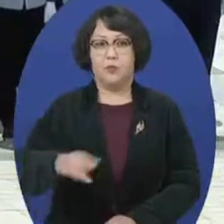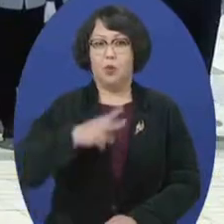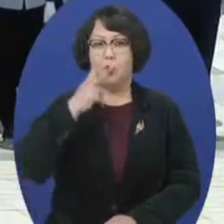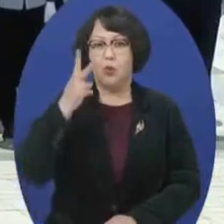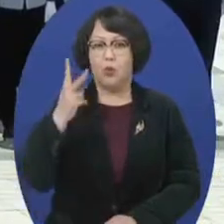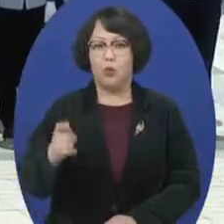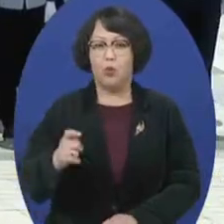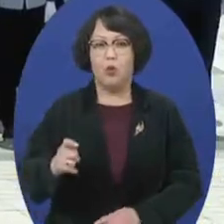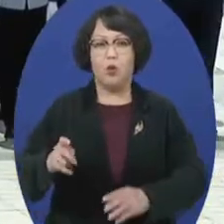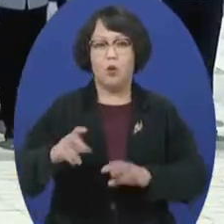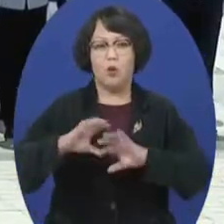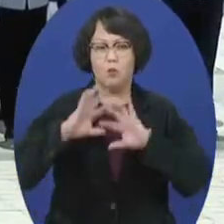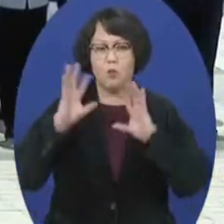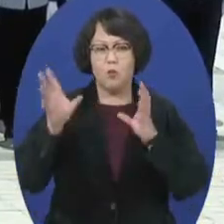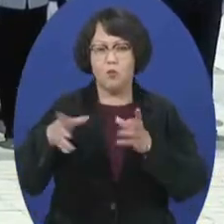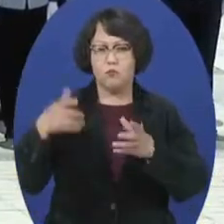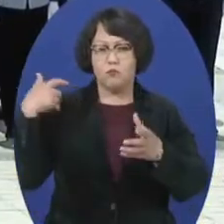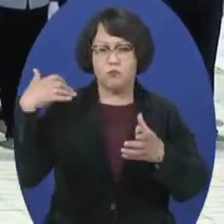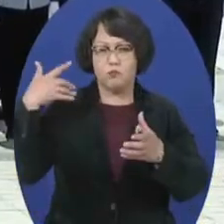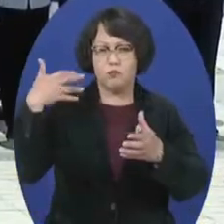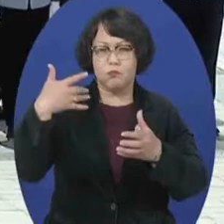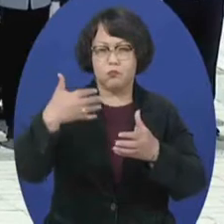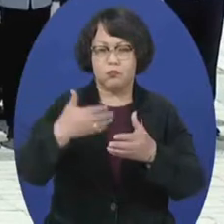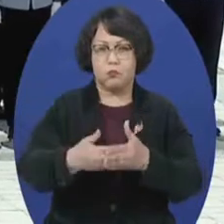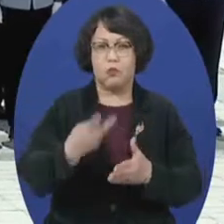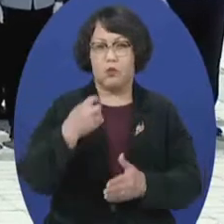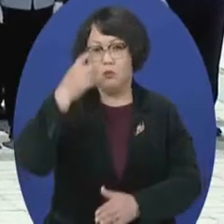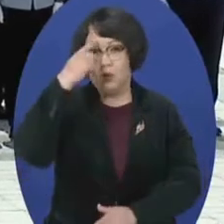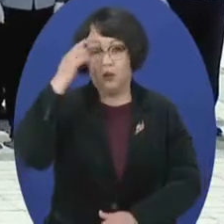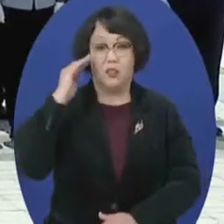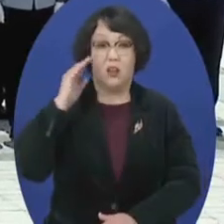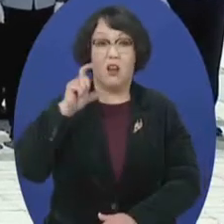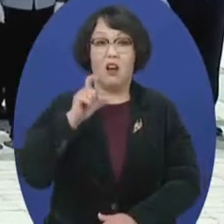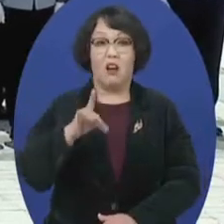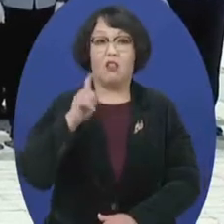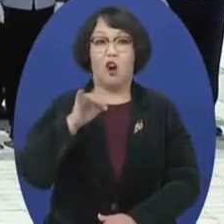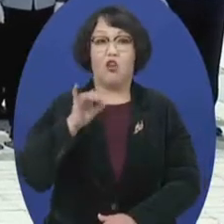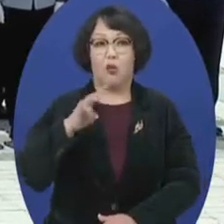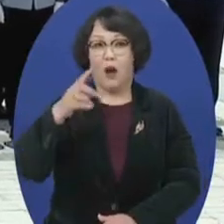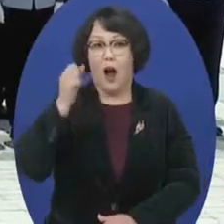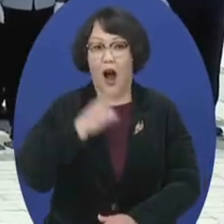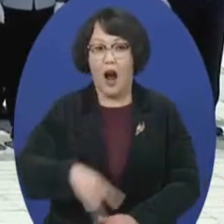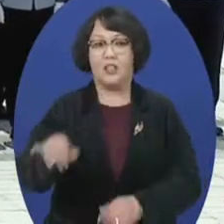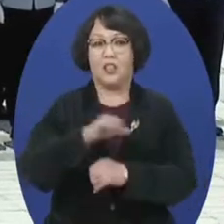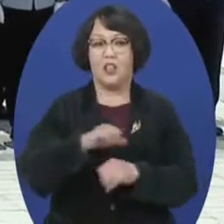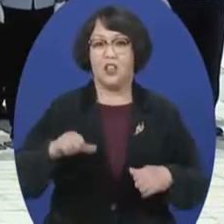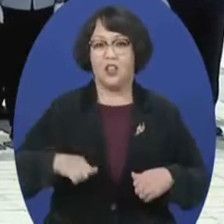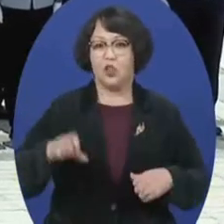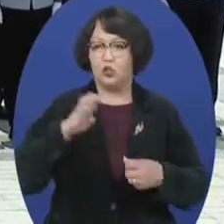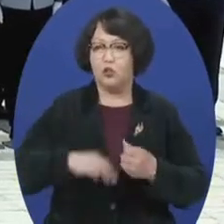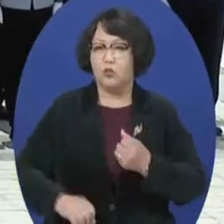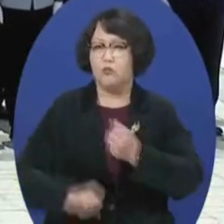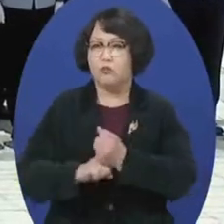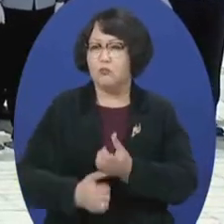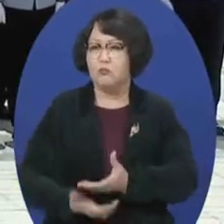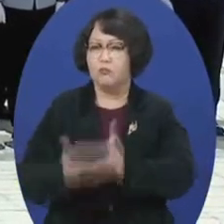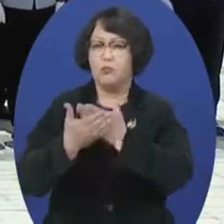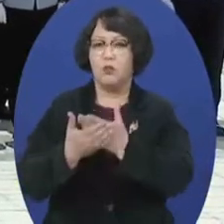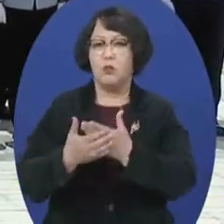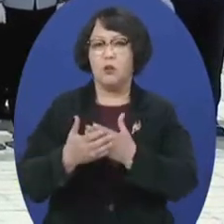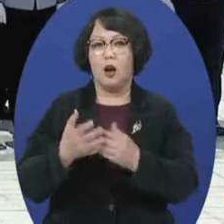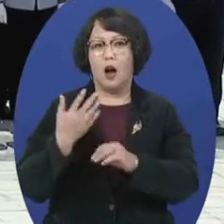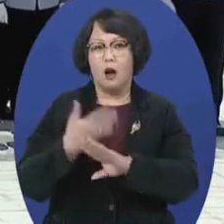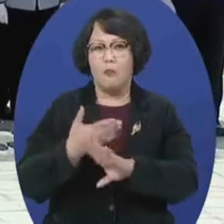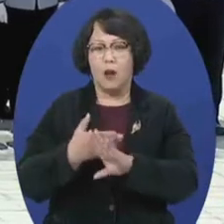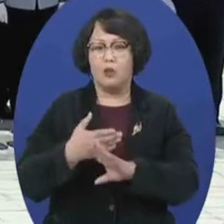Түүхийн бүхий л үед Монгол зэрэг эх орон ард түмнийхээ өмг түшиг байж төр